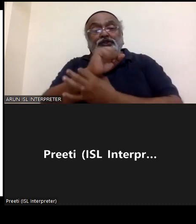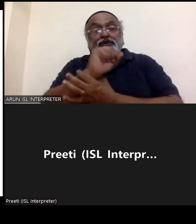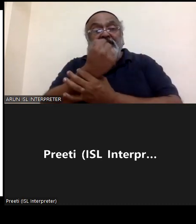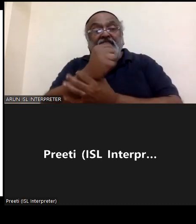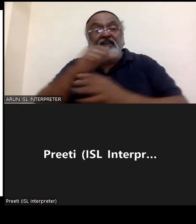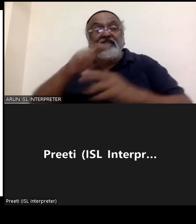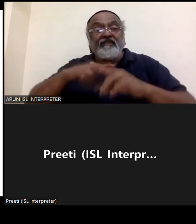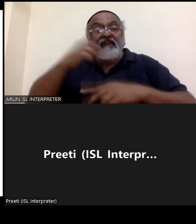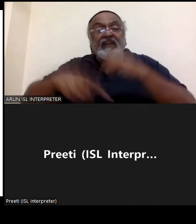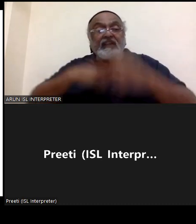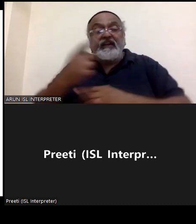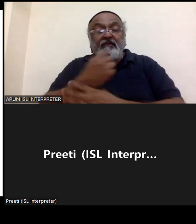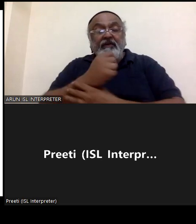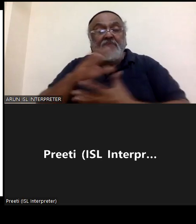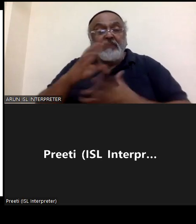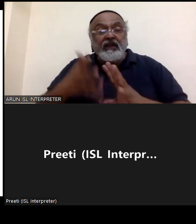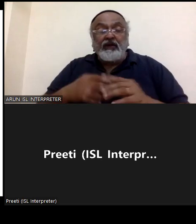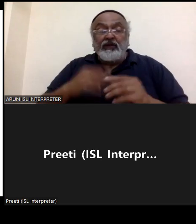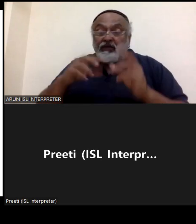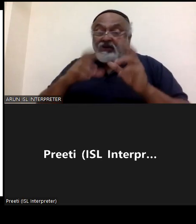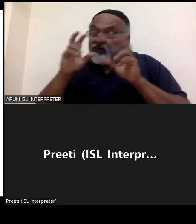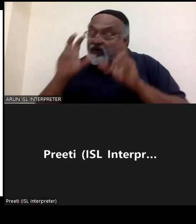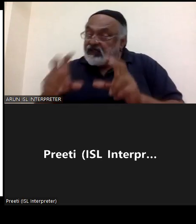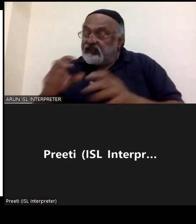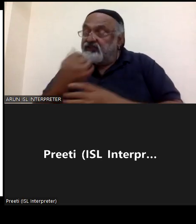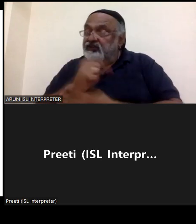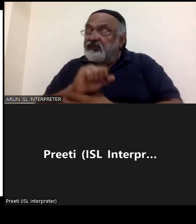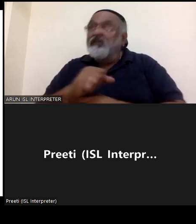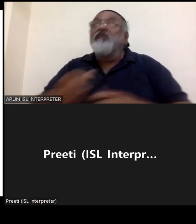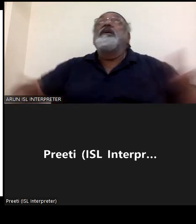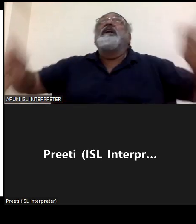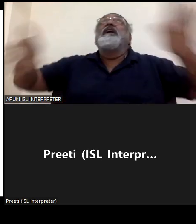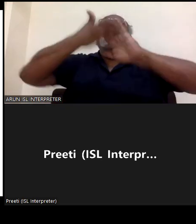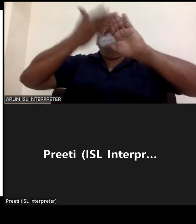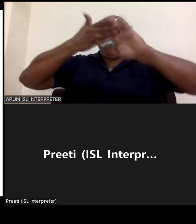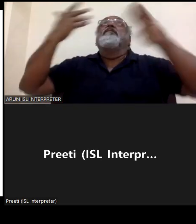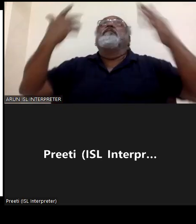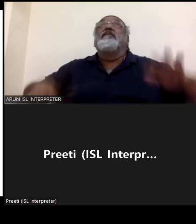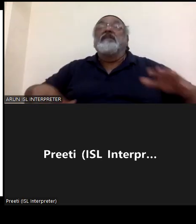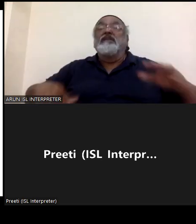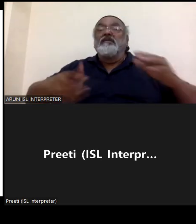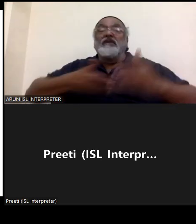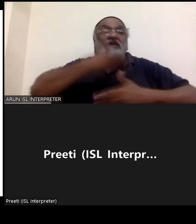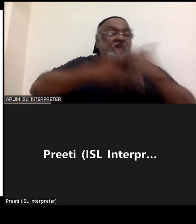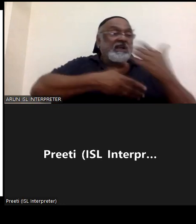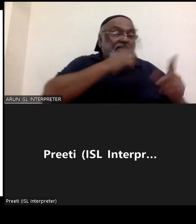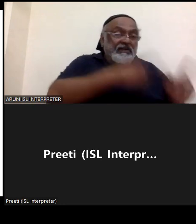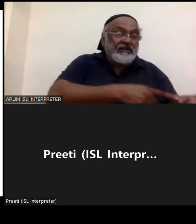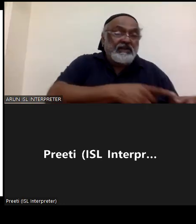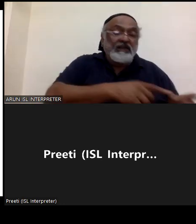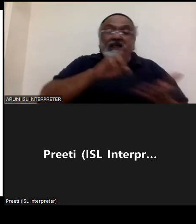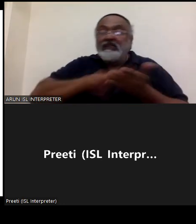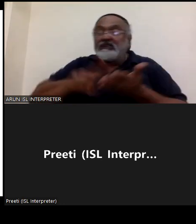लिए भी पैसा दिया जाएगा, यह भी मॉनिटर किया जाएगा कि आपने बिल्डिंग खड़ा किया, उसमें ट्रेनिंग डिपार्टमेंट बनाया, उसमें रिसर्च